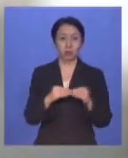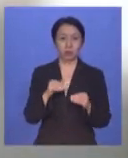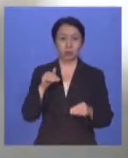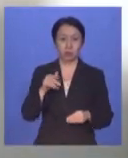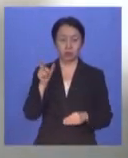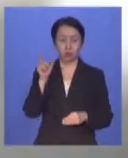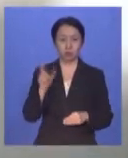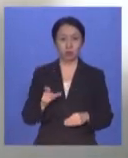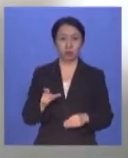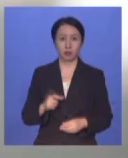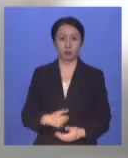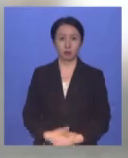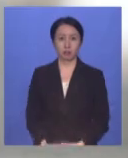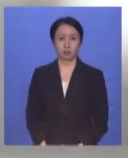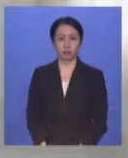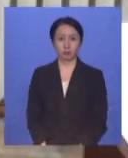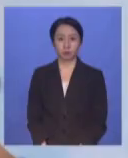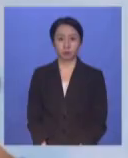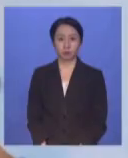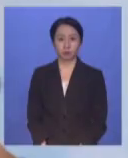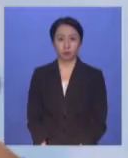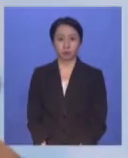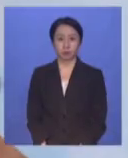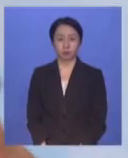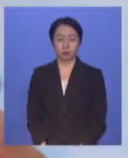около 10 тысяч человек.